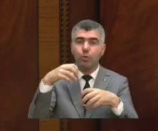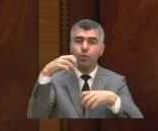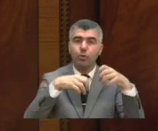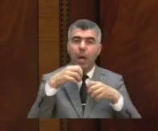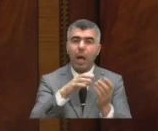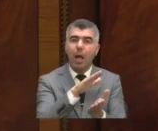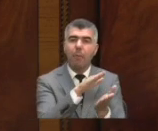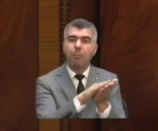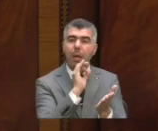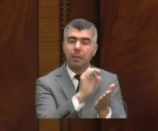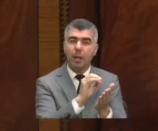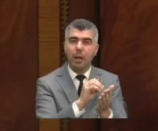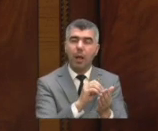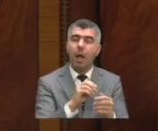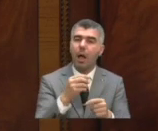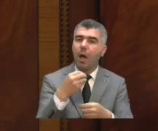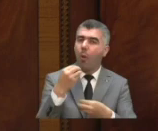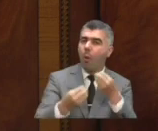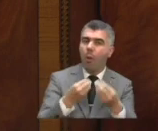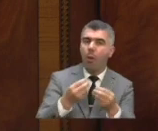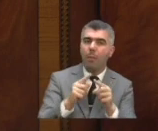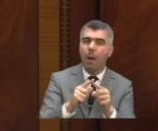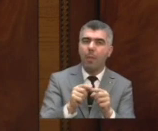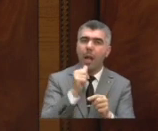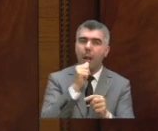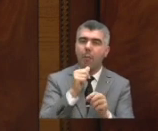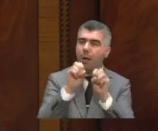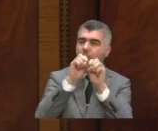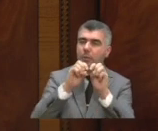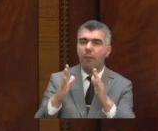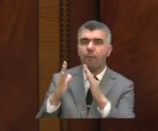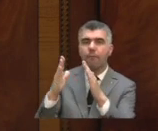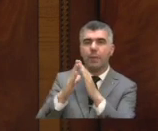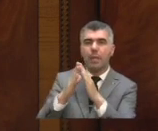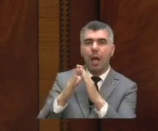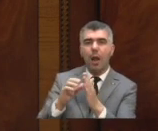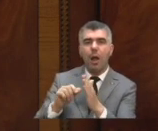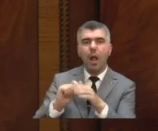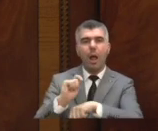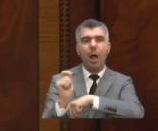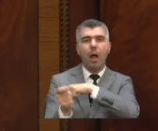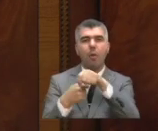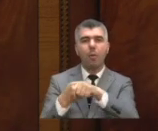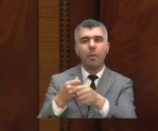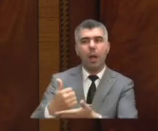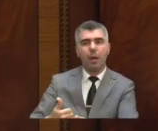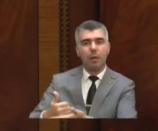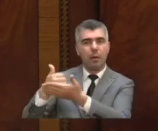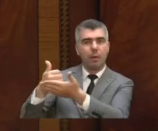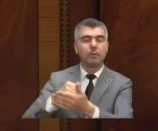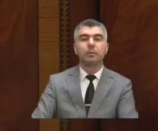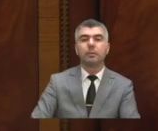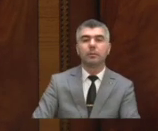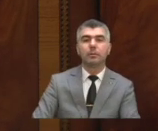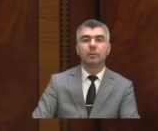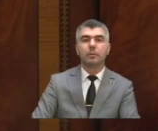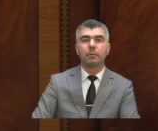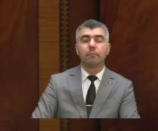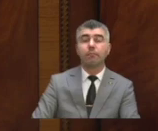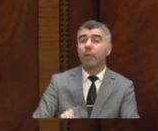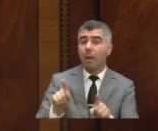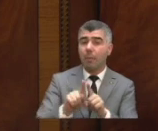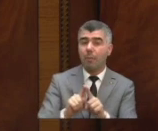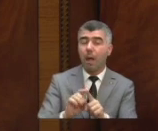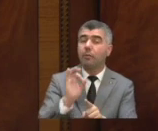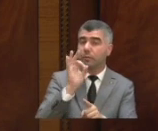وتعزيز التزود بالماء الصالح للشرب في العالم القروي ومن المؤكد ان